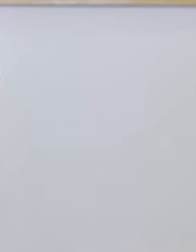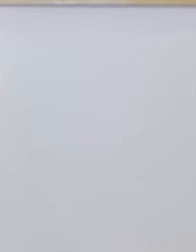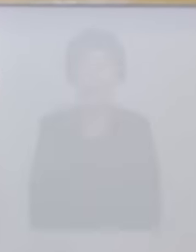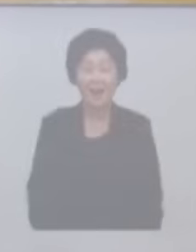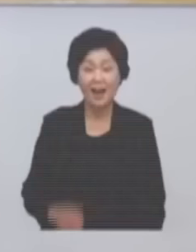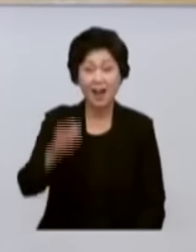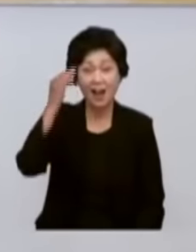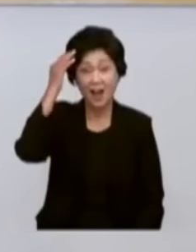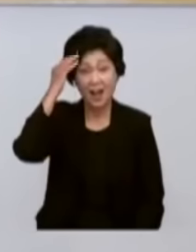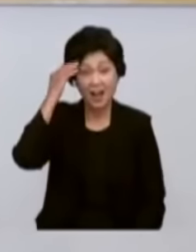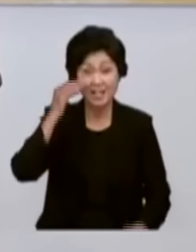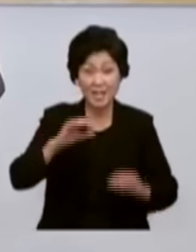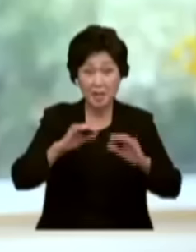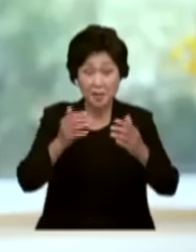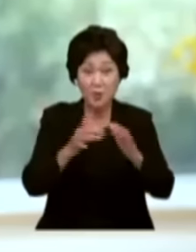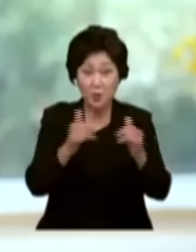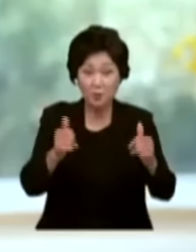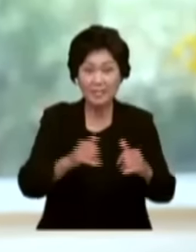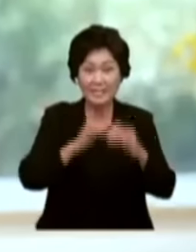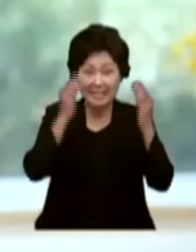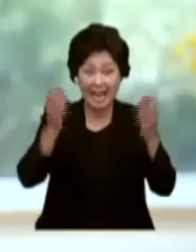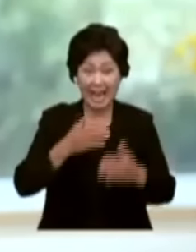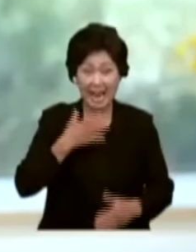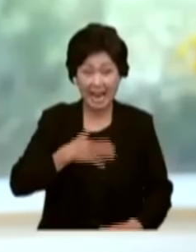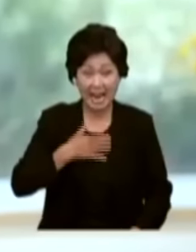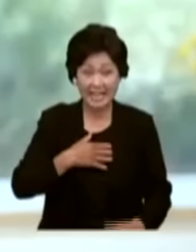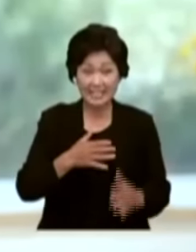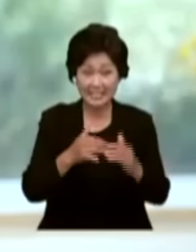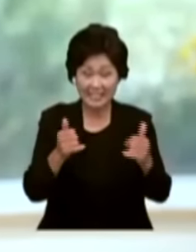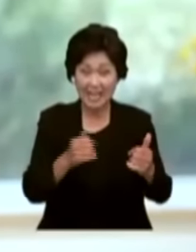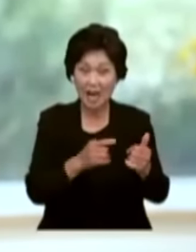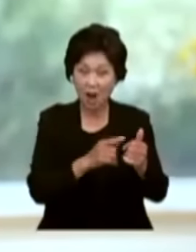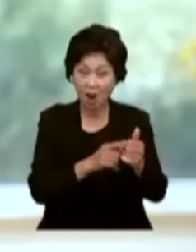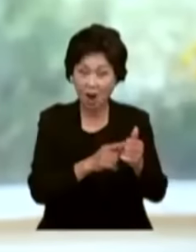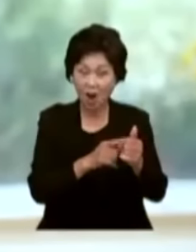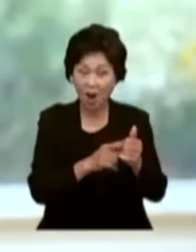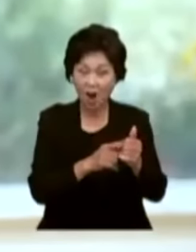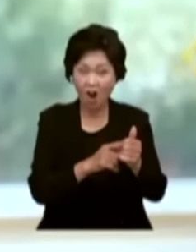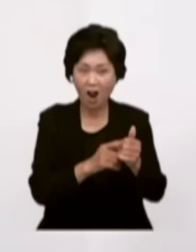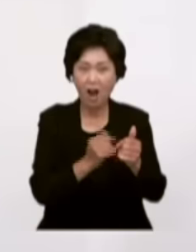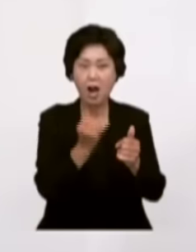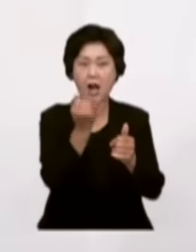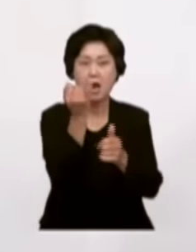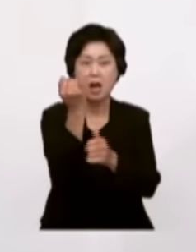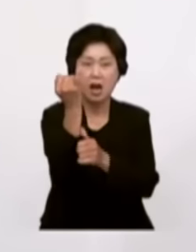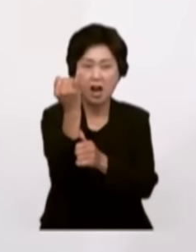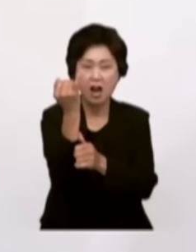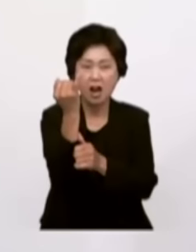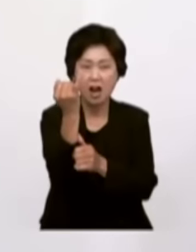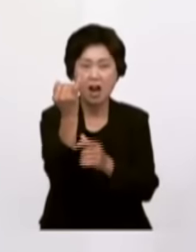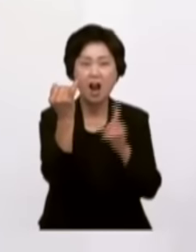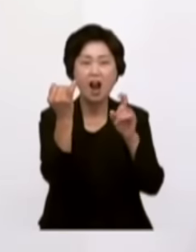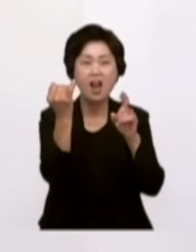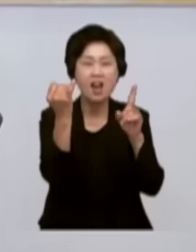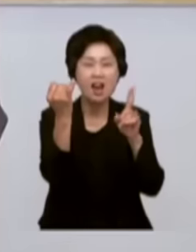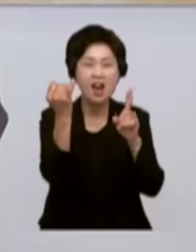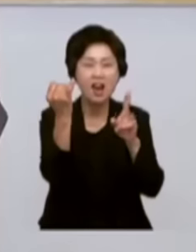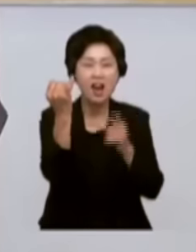대한민국 국민이 다 아는 얘기라고 여기 돼 있어요. 11살 연하의 미모 아내와 결혼했어요. 네. 그리고 중요한 게